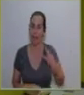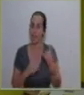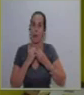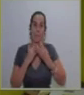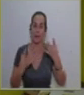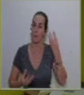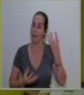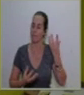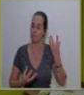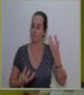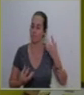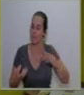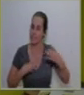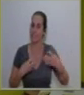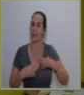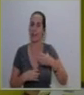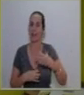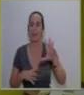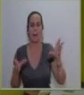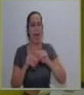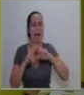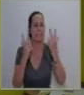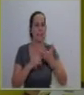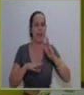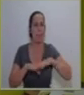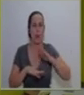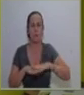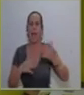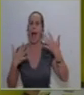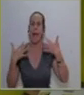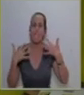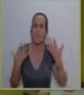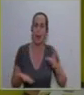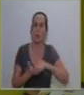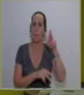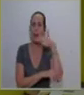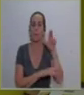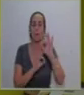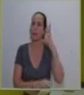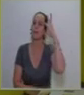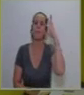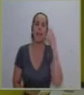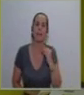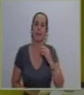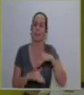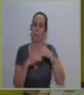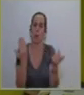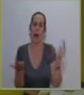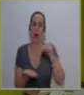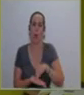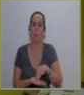מדהימה לשחק בשוברי גלים, אם זה הקאסט, אם זה הצוות המקצועי, האווירה על הסט. נהניתי באמת באמת לקום